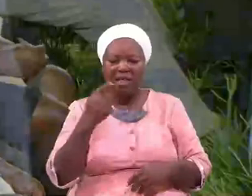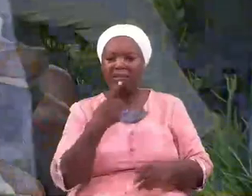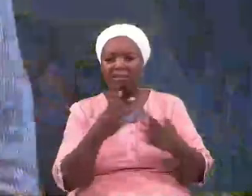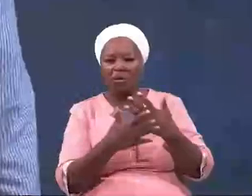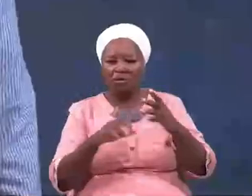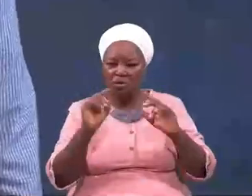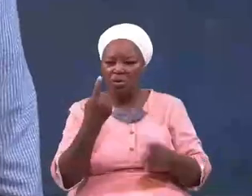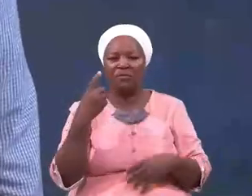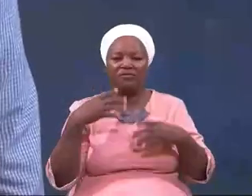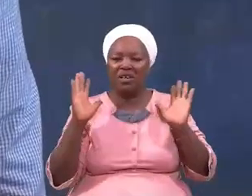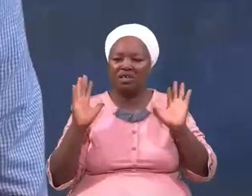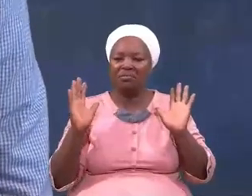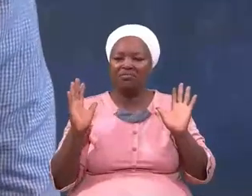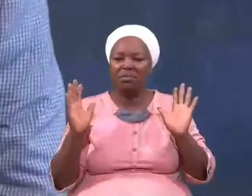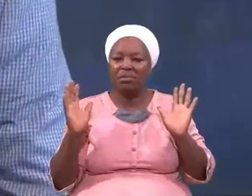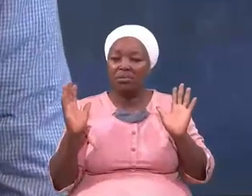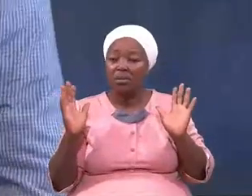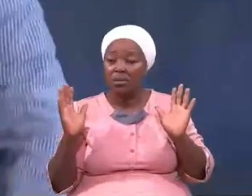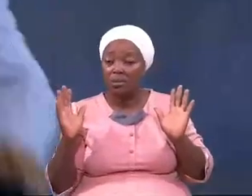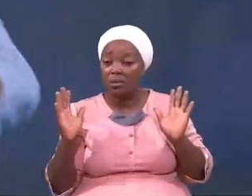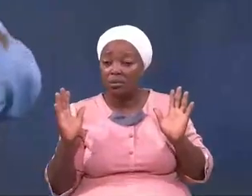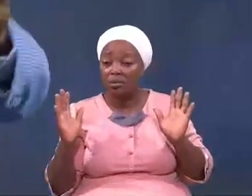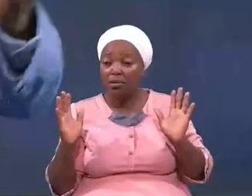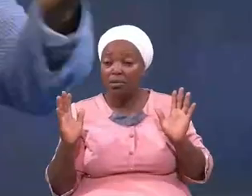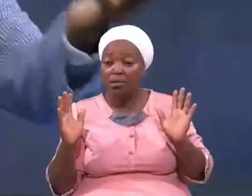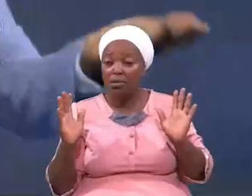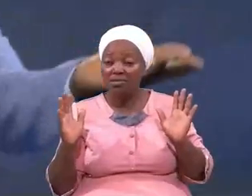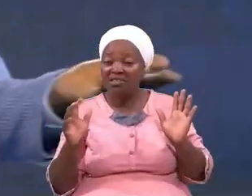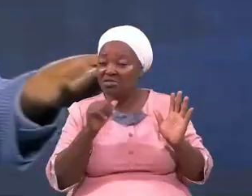que quel que soit ce qu'on fait, Dieu ne voit pas cela, il ne voit que le sang.